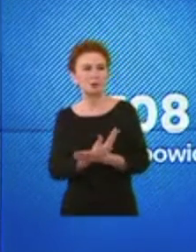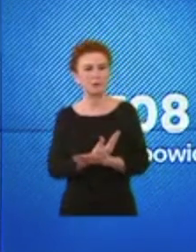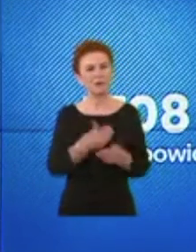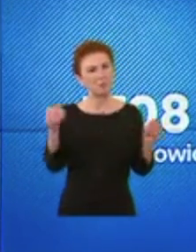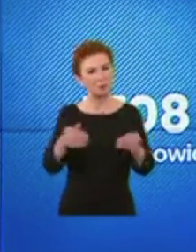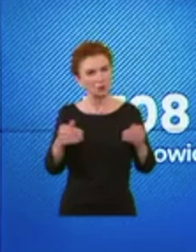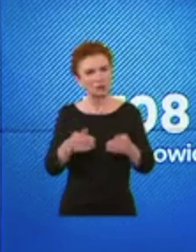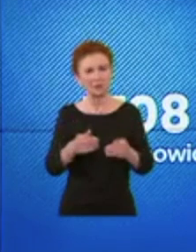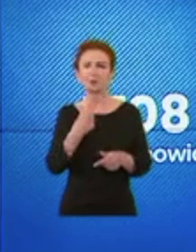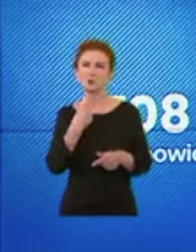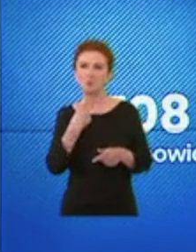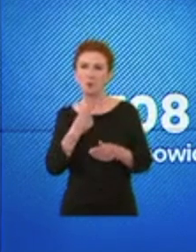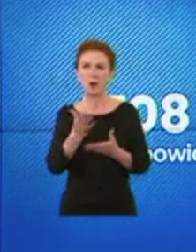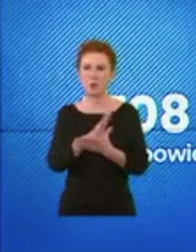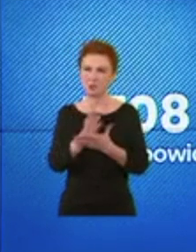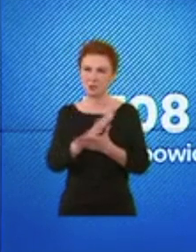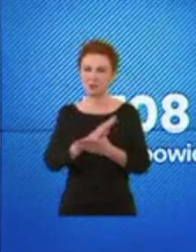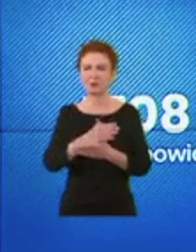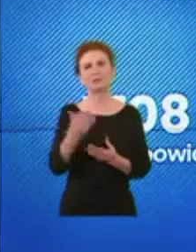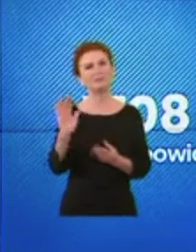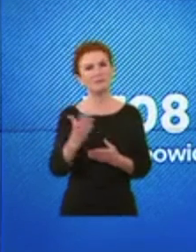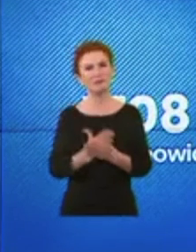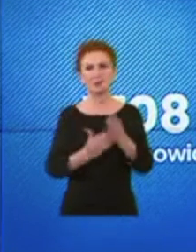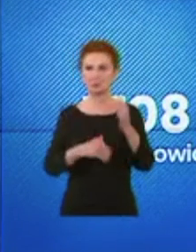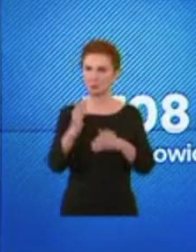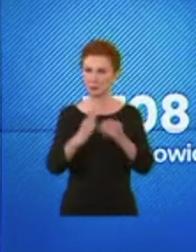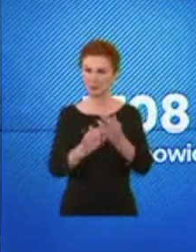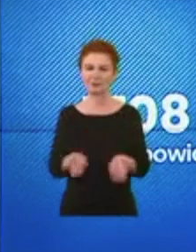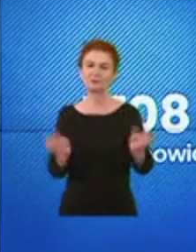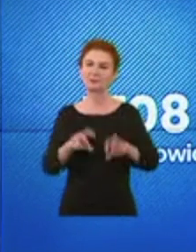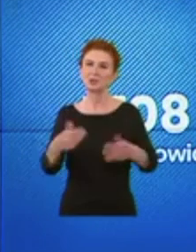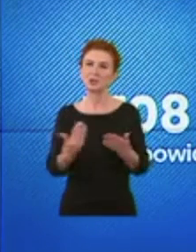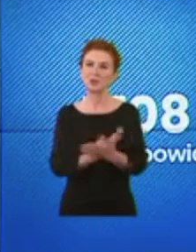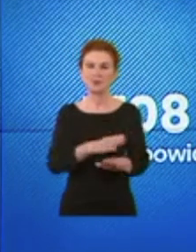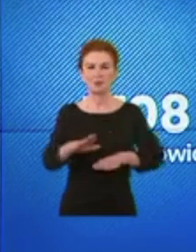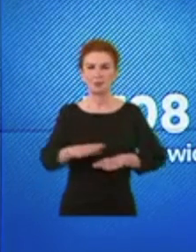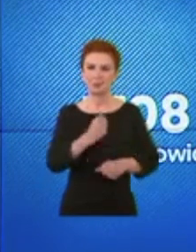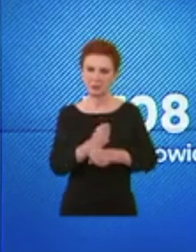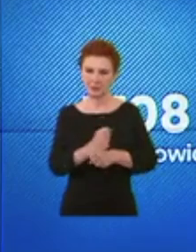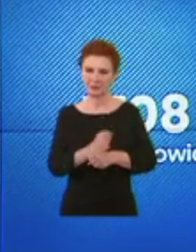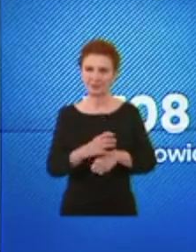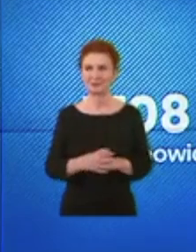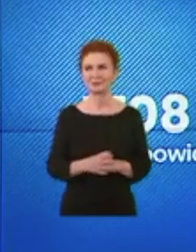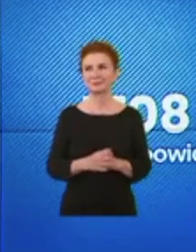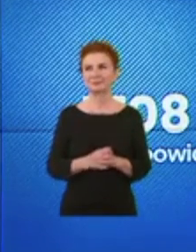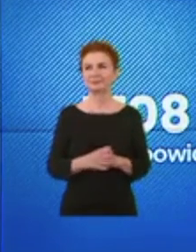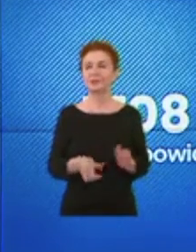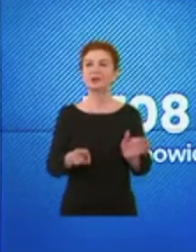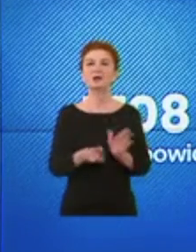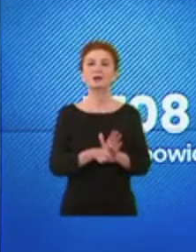i średnich firm budowlanych. Wreszcie to jest tworzenie nowych miejsc pracy dla personelu,